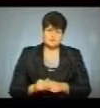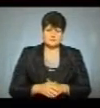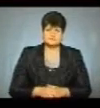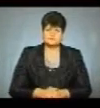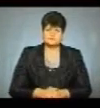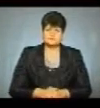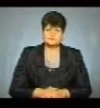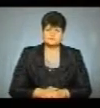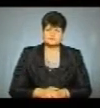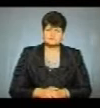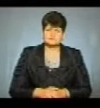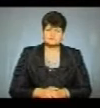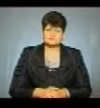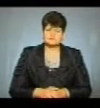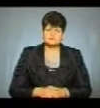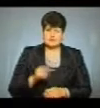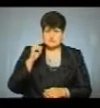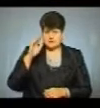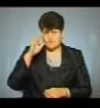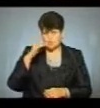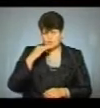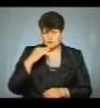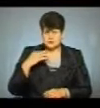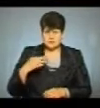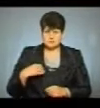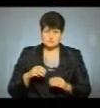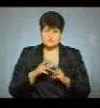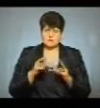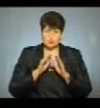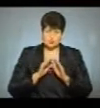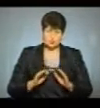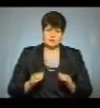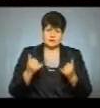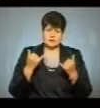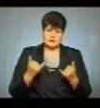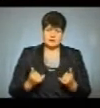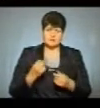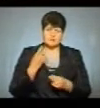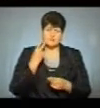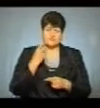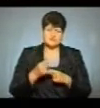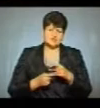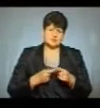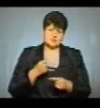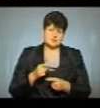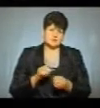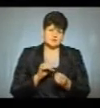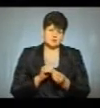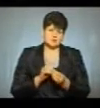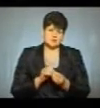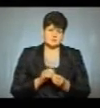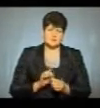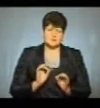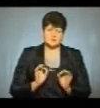група. Слава Отцю і Сину, і Святому Духові, і нині, і повсякчас, і на віки